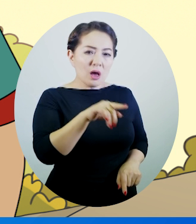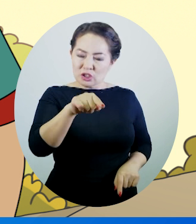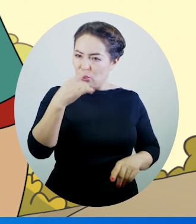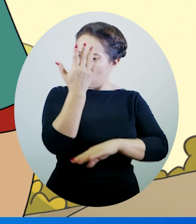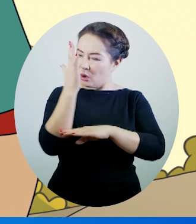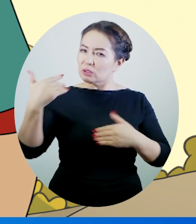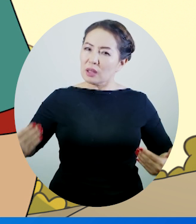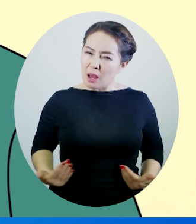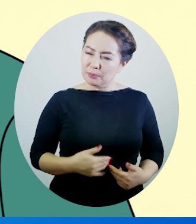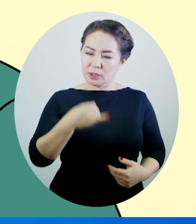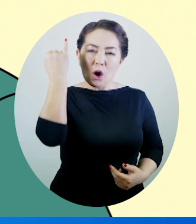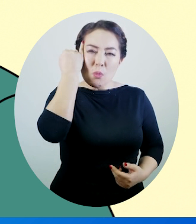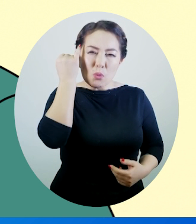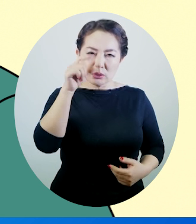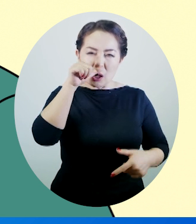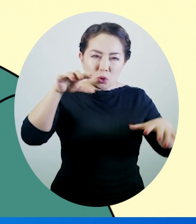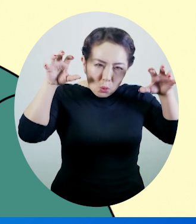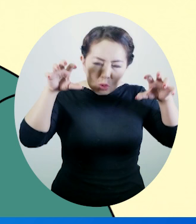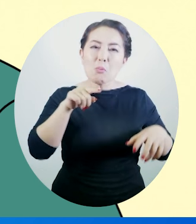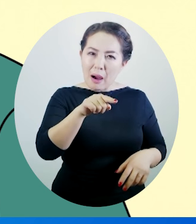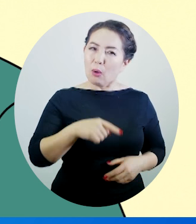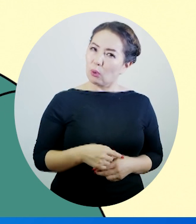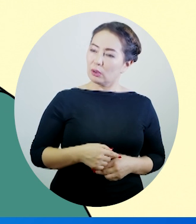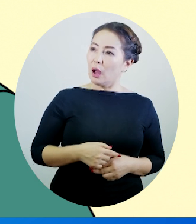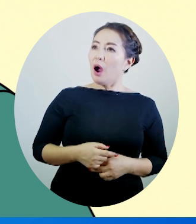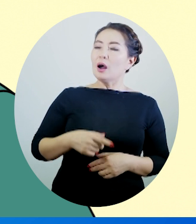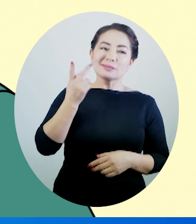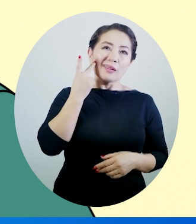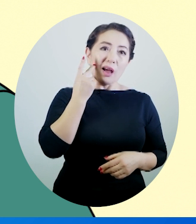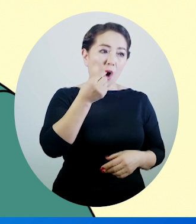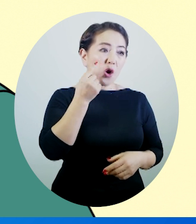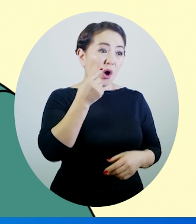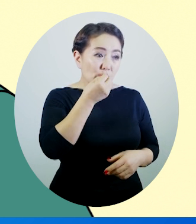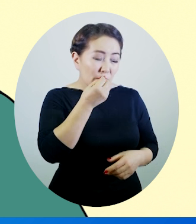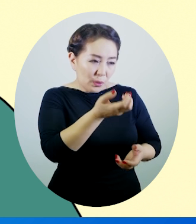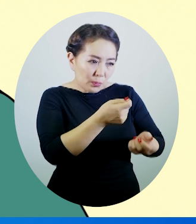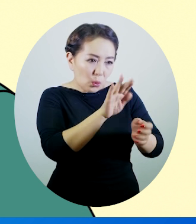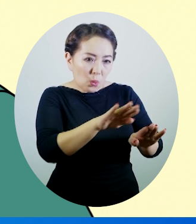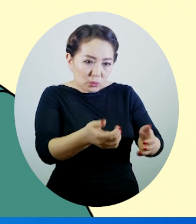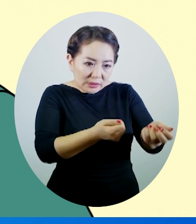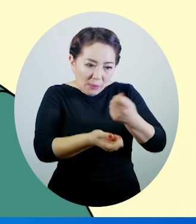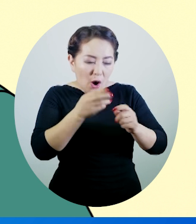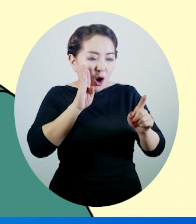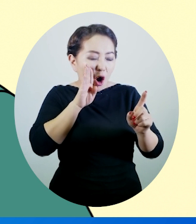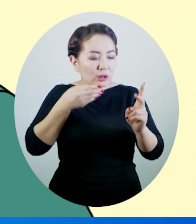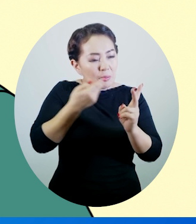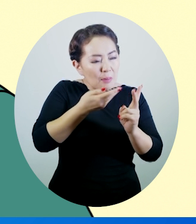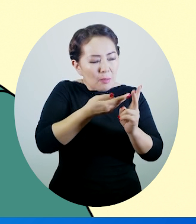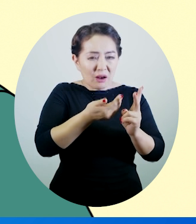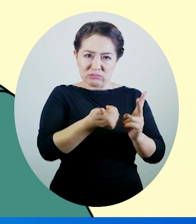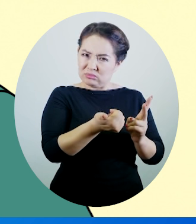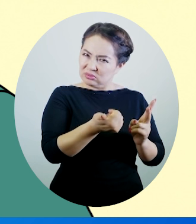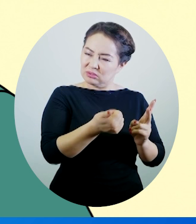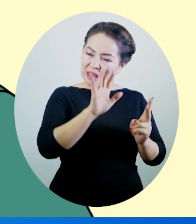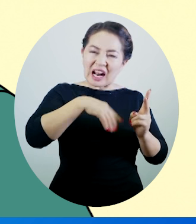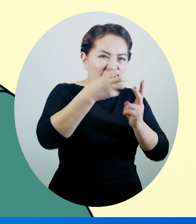орсон. Юу? Тэр чинь энэ ой модонд амьдардаг хорон санаатай шулан байна шүү дээ. Байнга чихэр иддэг болохоор хүүхдүүдийг өргөтөж